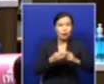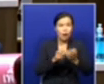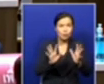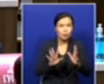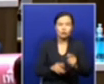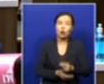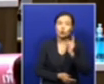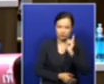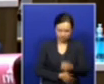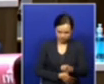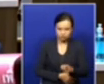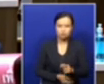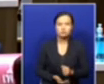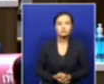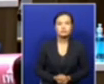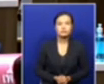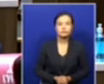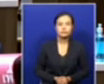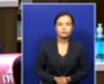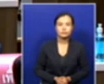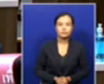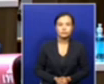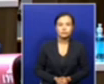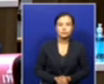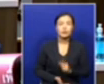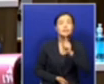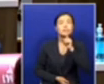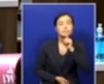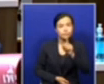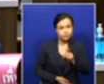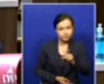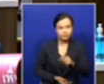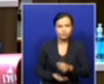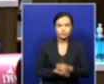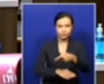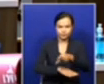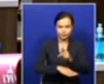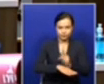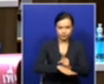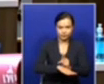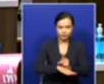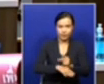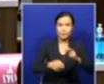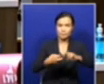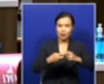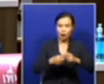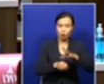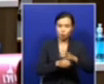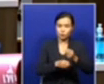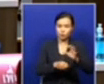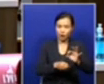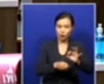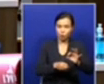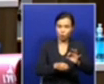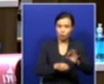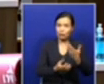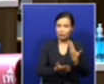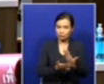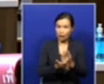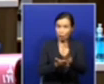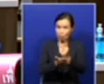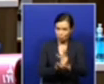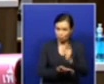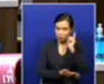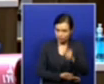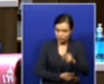งที่เกิดขึ้นท่านประธานครับคำถามต่อมาท่านประธานครับว่าปัญหาโควิดเนี่ยทำให้เกิดการกู้เงินจริงหรือไ